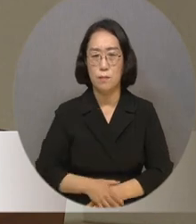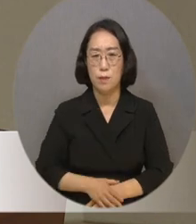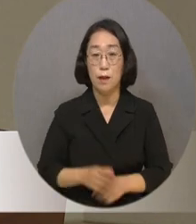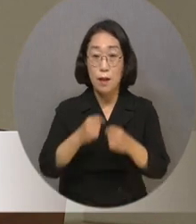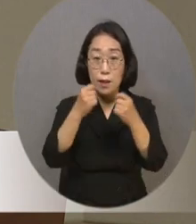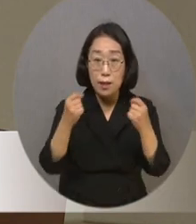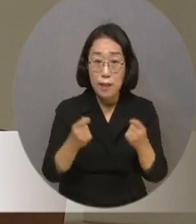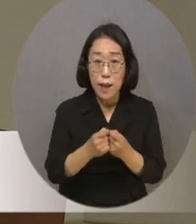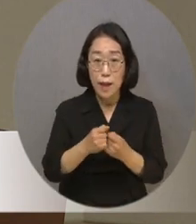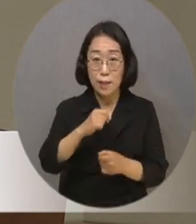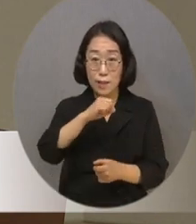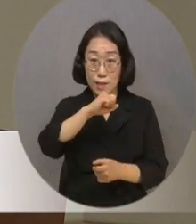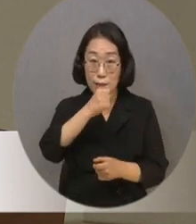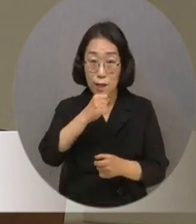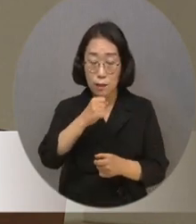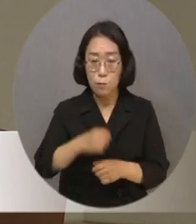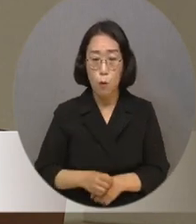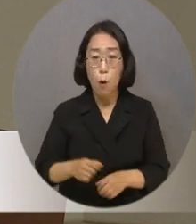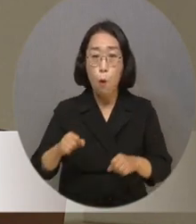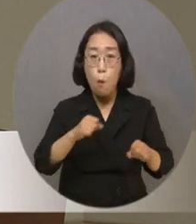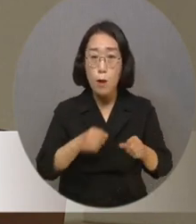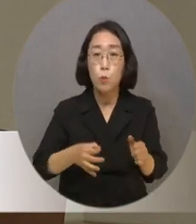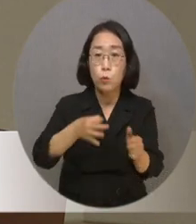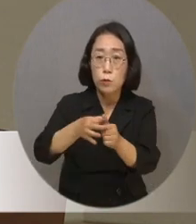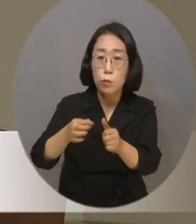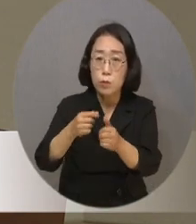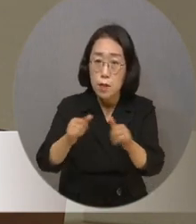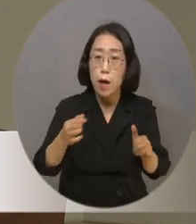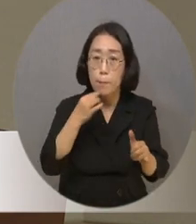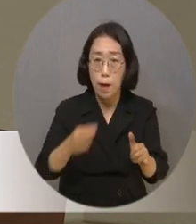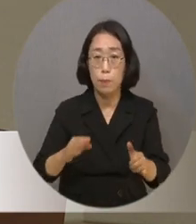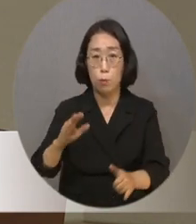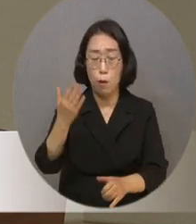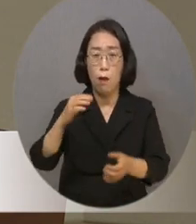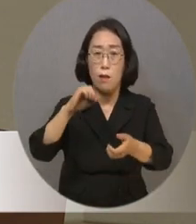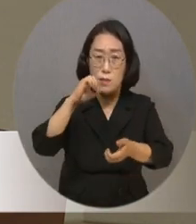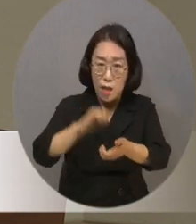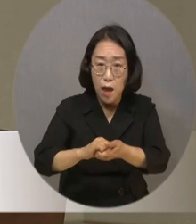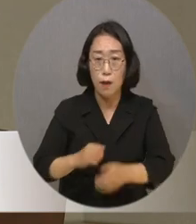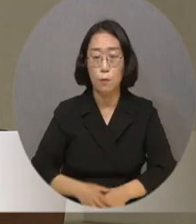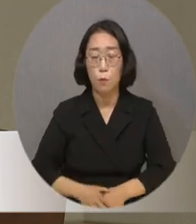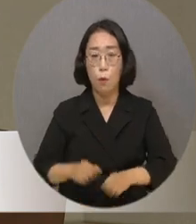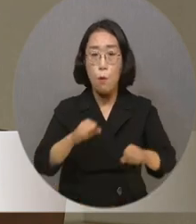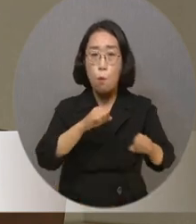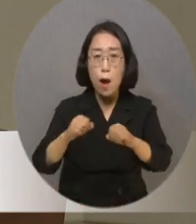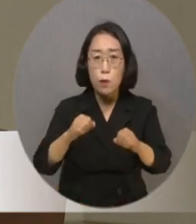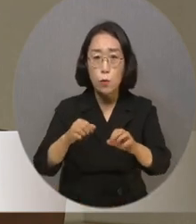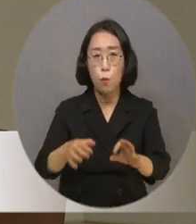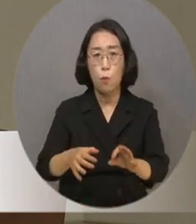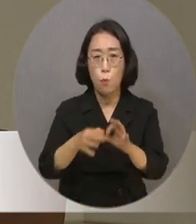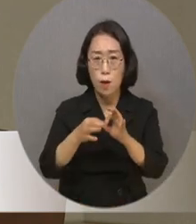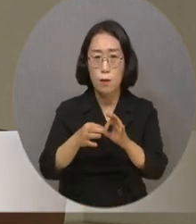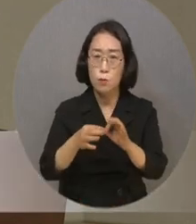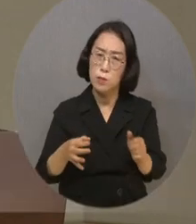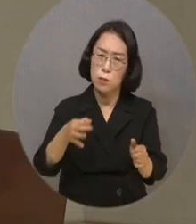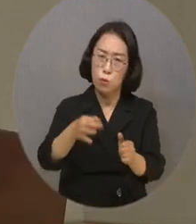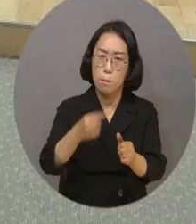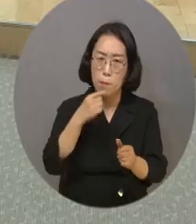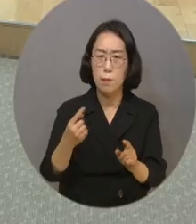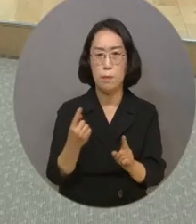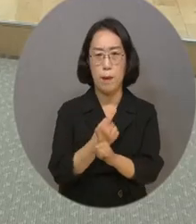예산제 참여가 지금 활동지원 수급자만으로 제한되고요. 사실 이 제도는 활동지원을 일부 개선한 거 아니야라는 이야기 많이